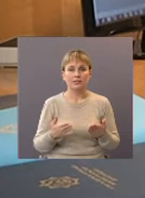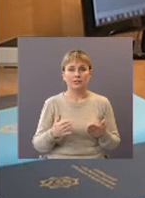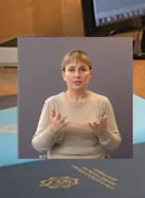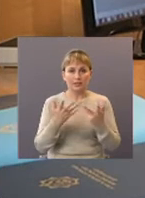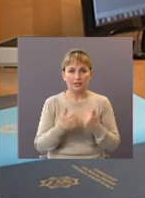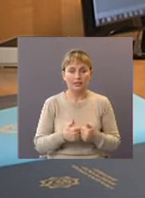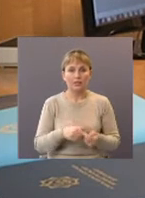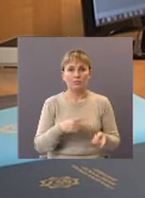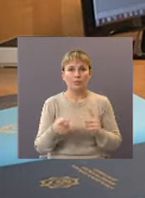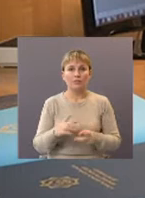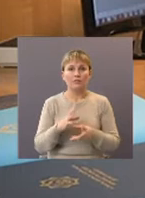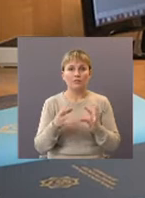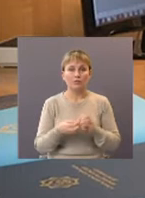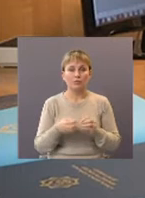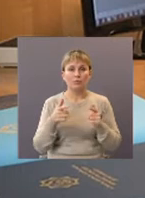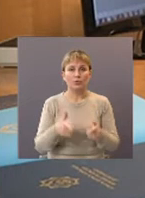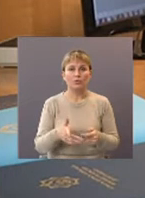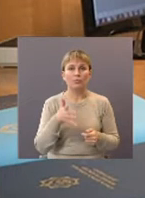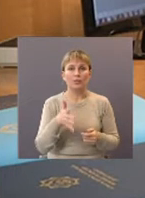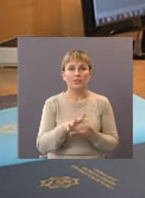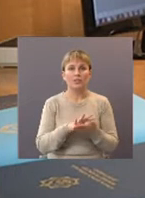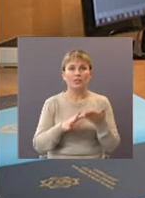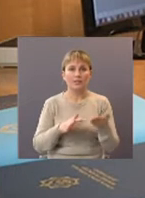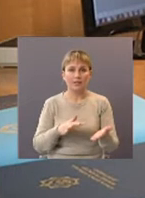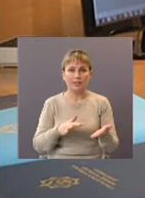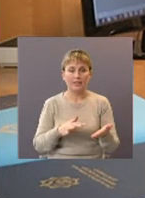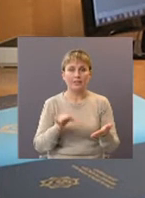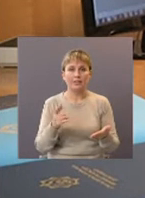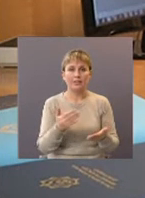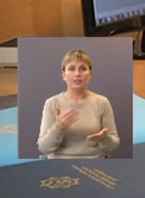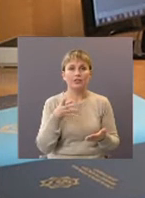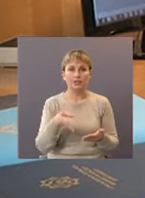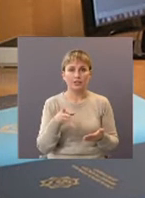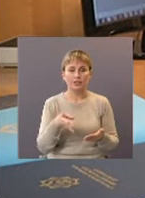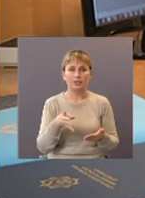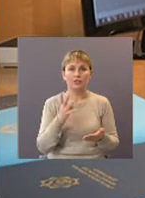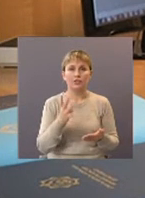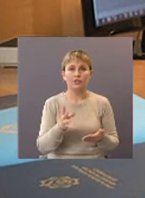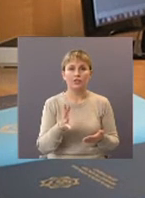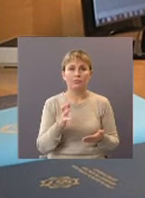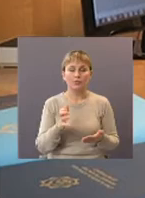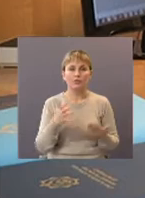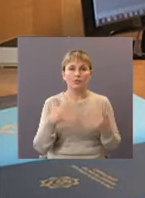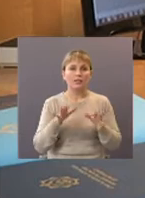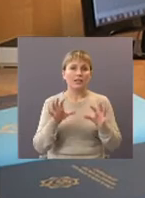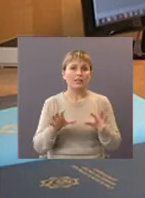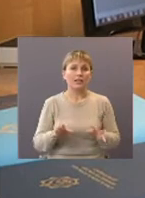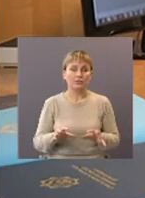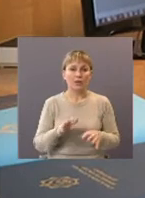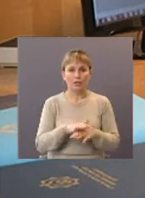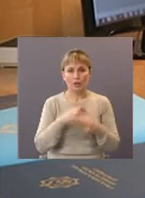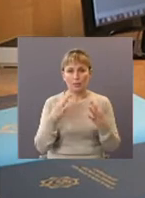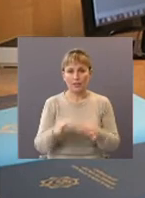статистики перейдем, всего поступило 5 тысяч заявлений, из них 4 тысячи, 4,5 тысячи уже легализованы, ну,